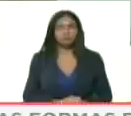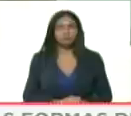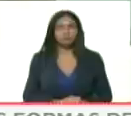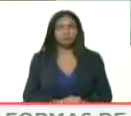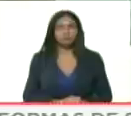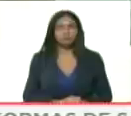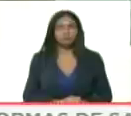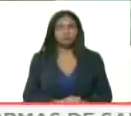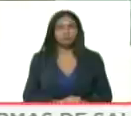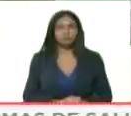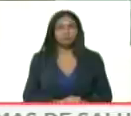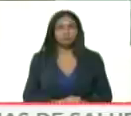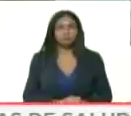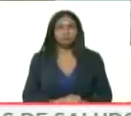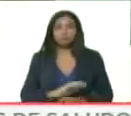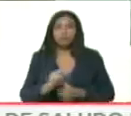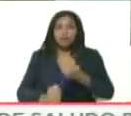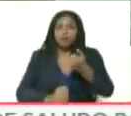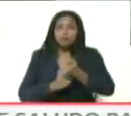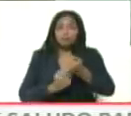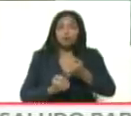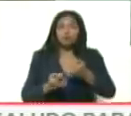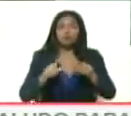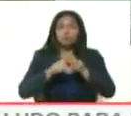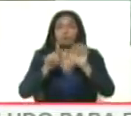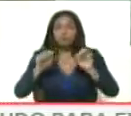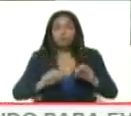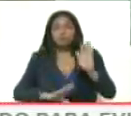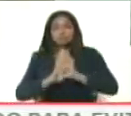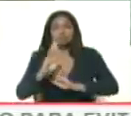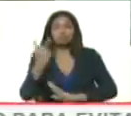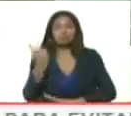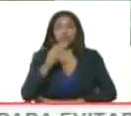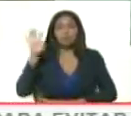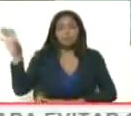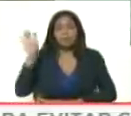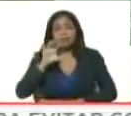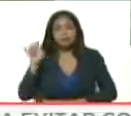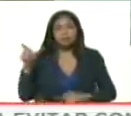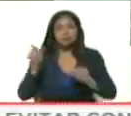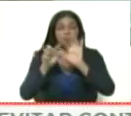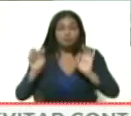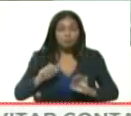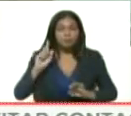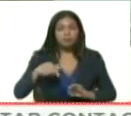祝愿两国的合作和两国的发展能更进一步再创辉煌。 La cooperación y el desarrollo de ambos países va a